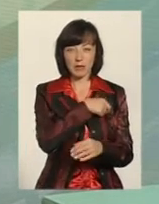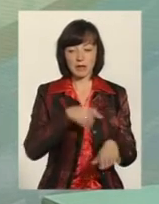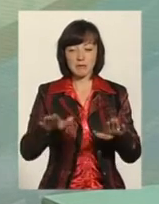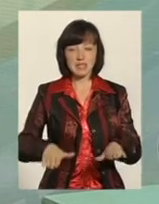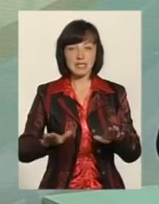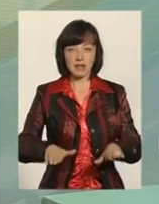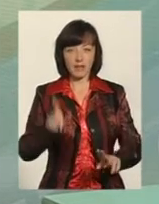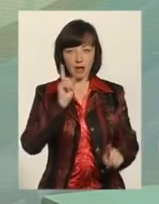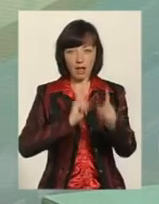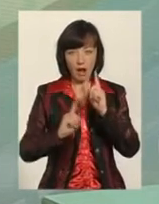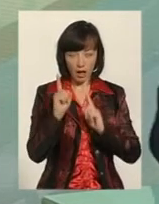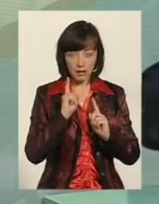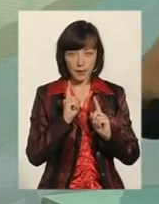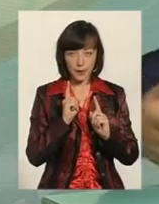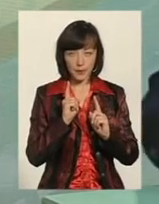місцевих рад.